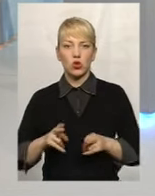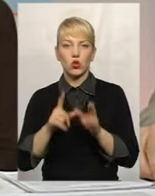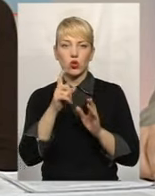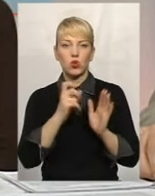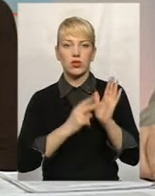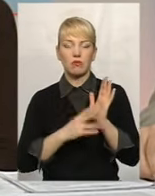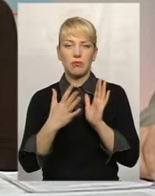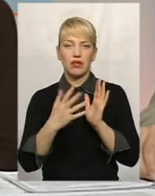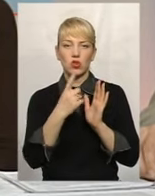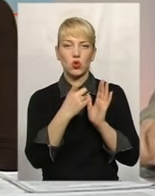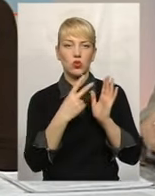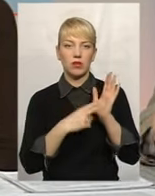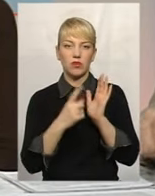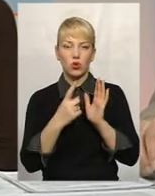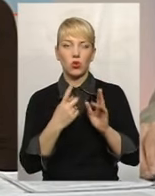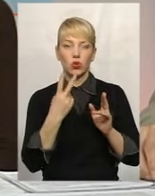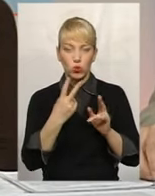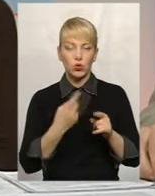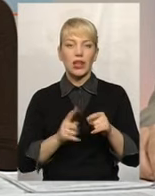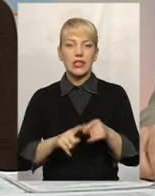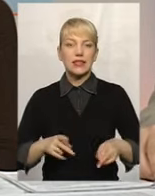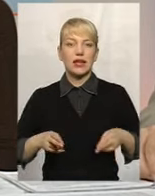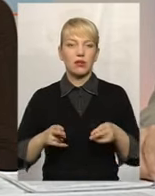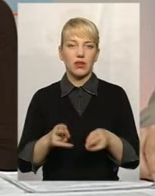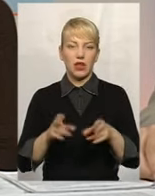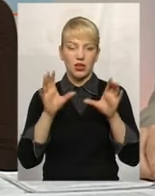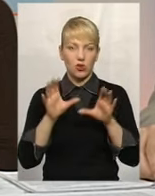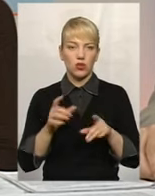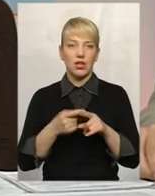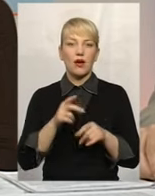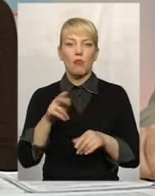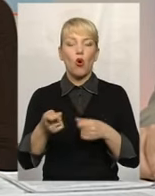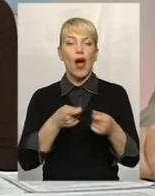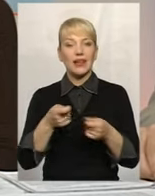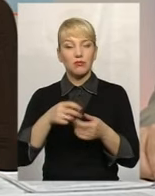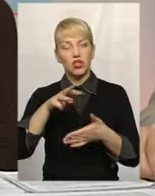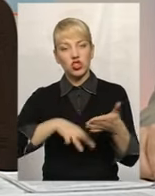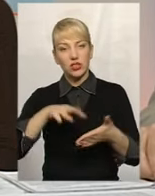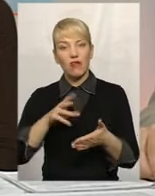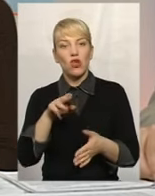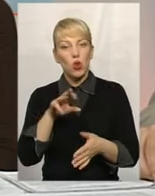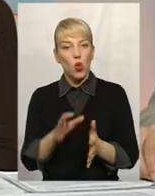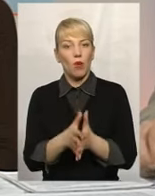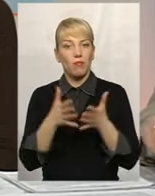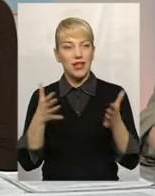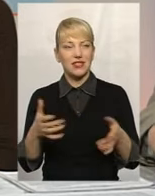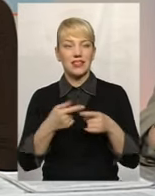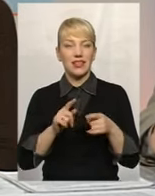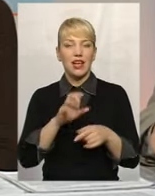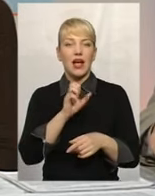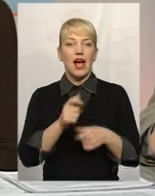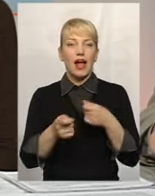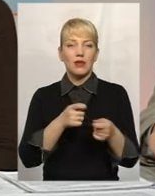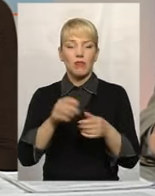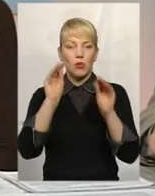172 стаття Кримінального кодексу, такі порушення. Про адмінштрафи, то більшість тих адмінпротоколів, які ми